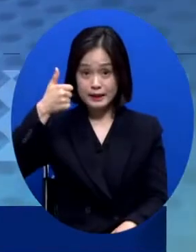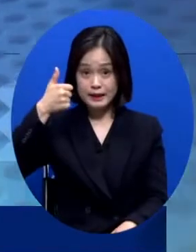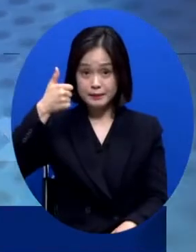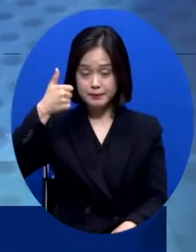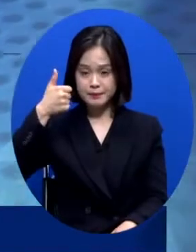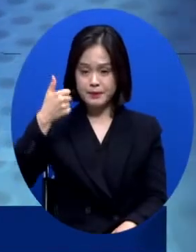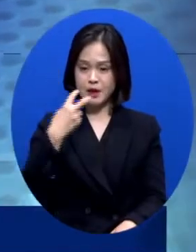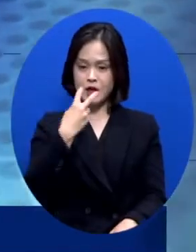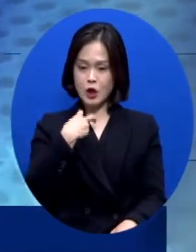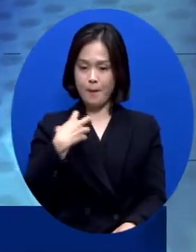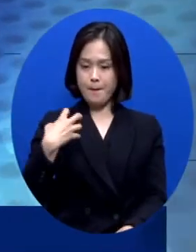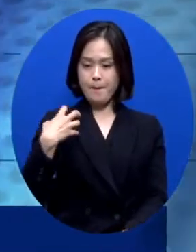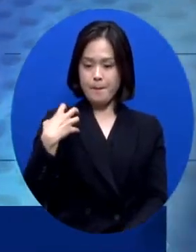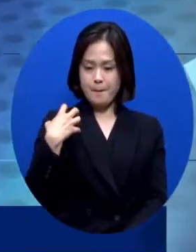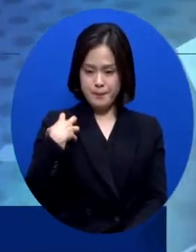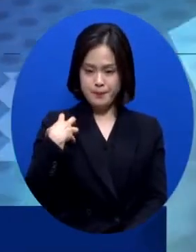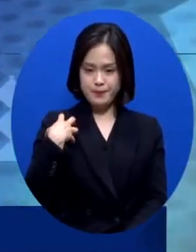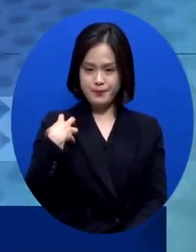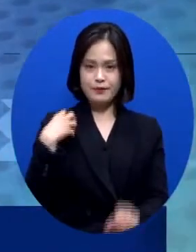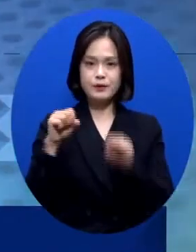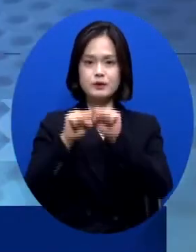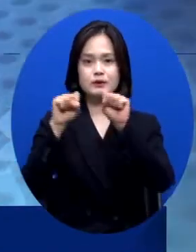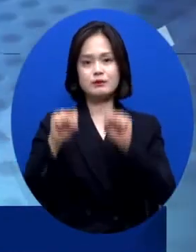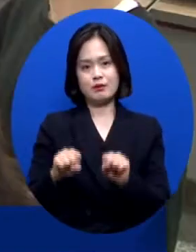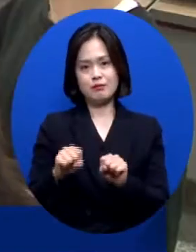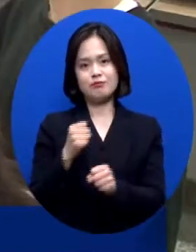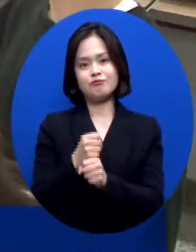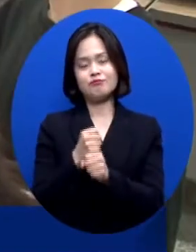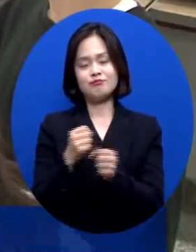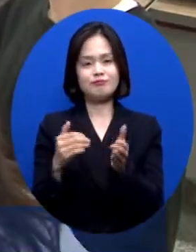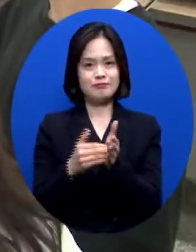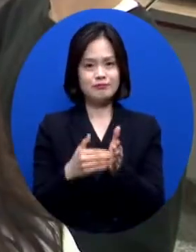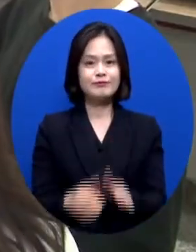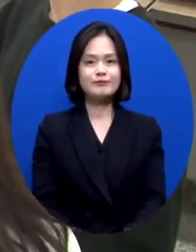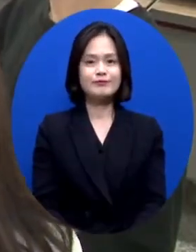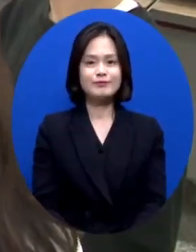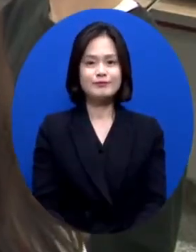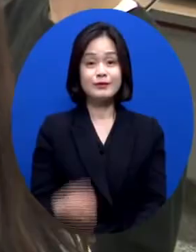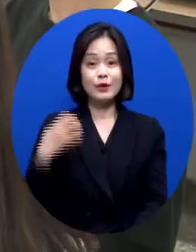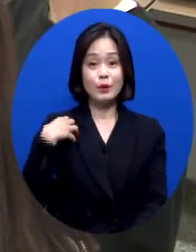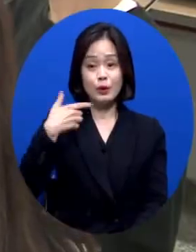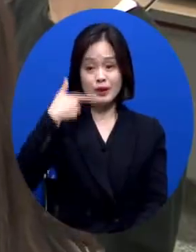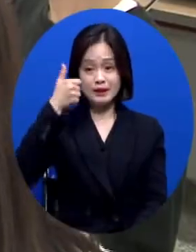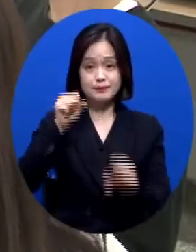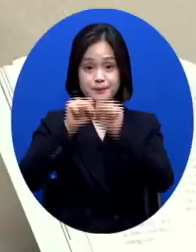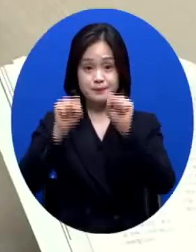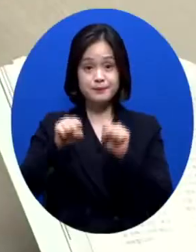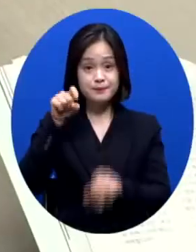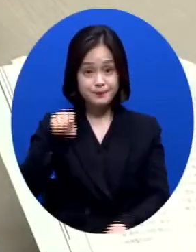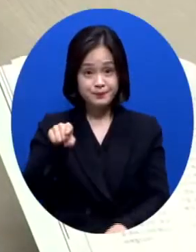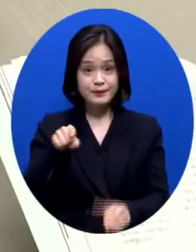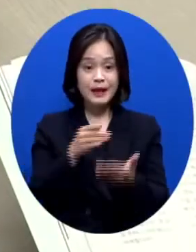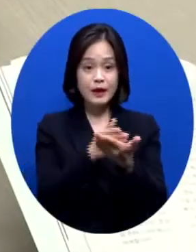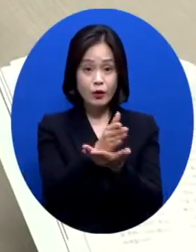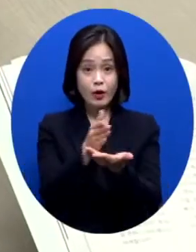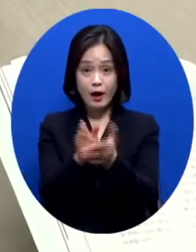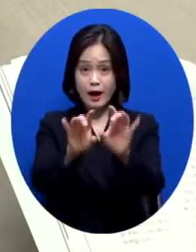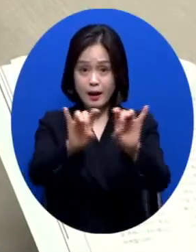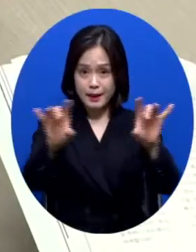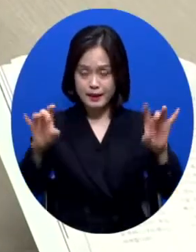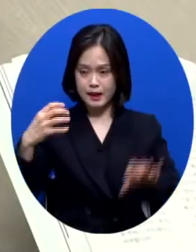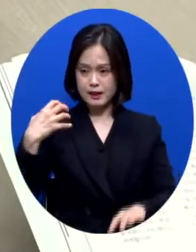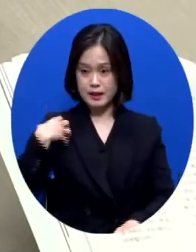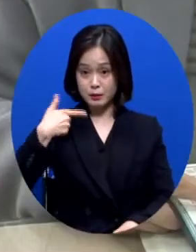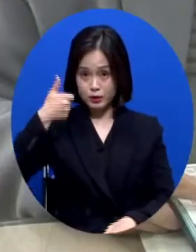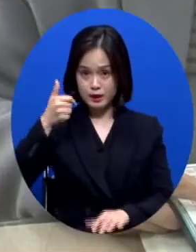이렇게 하는 분들을 세웠죠 규 목단 임제 는 학부 마다 전담하는 교목 을 두는